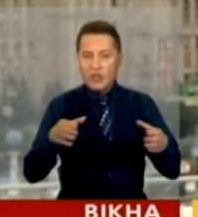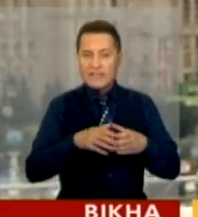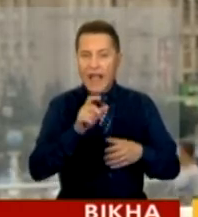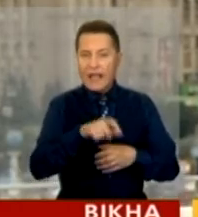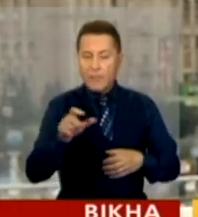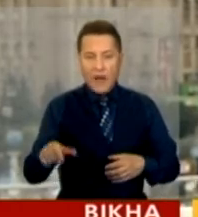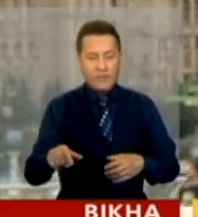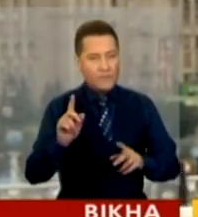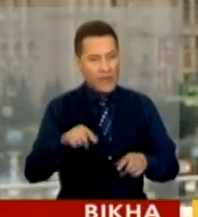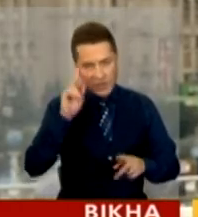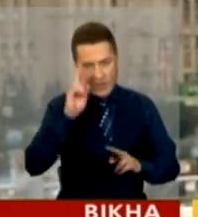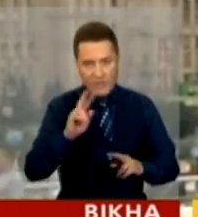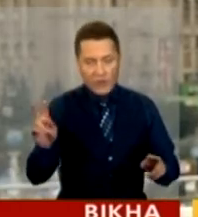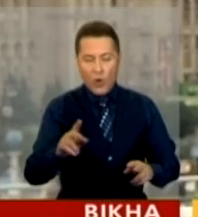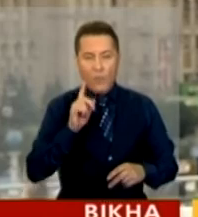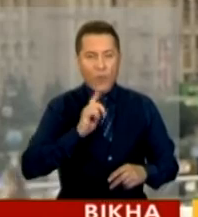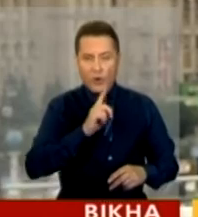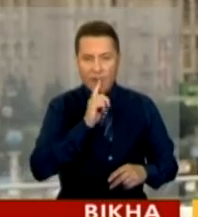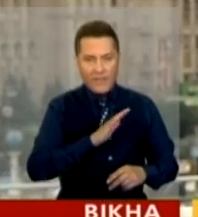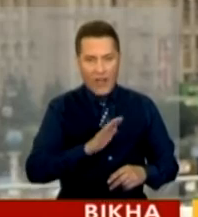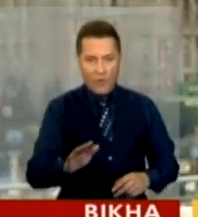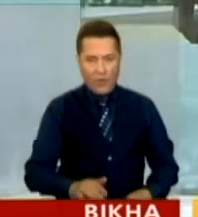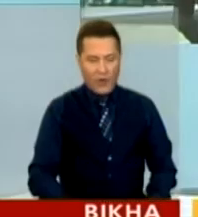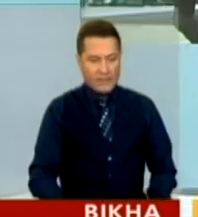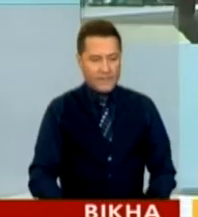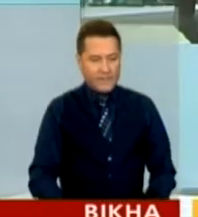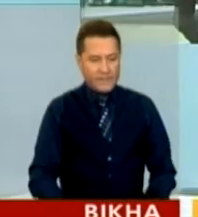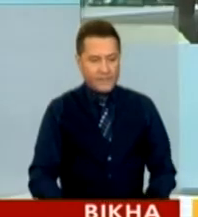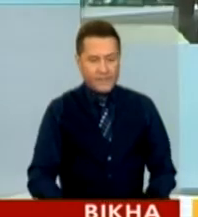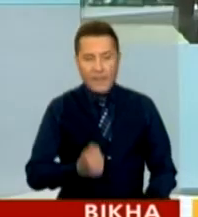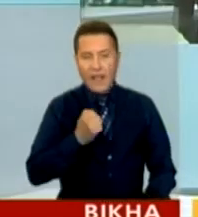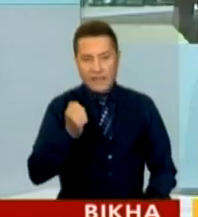теж невідомо, в РНБО ще не говорять. Наразі в мене все, Віто. Женю, дякую тобі.